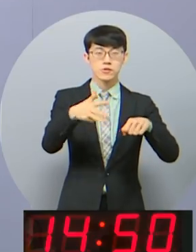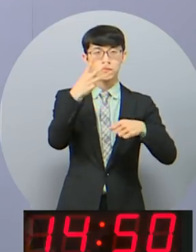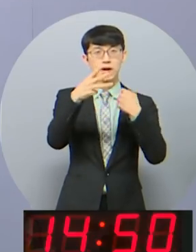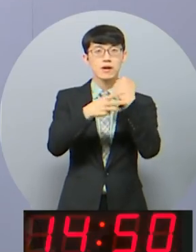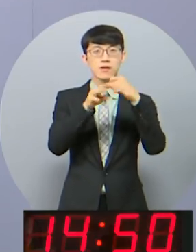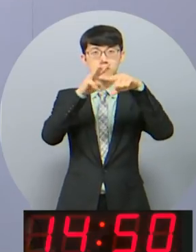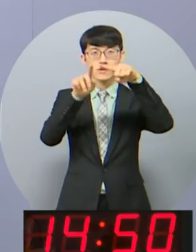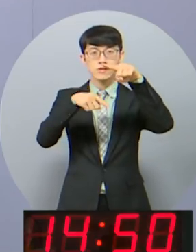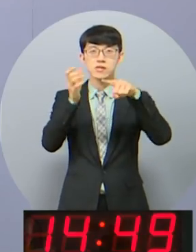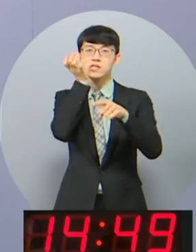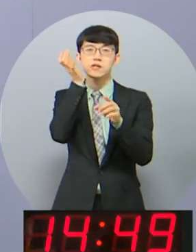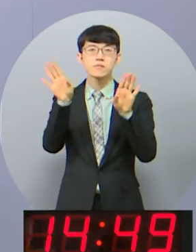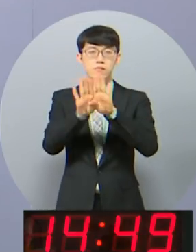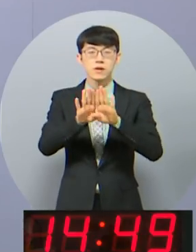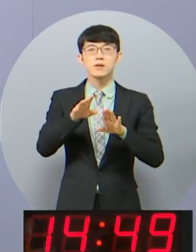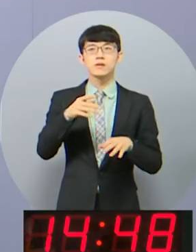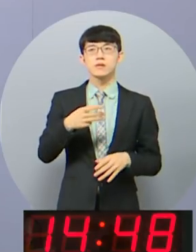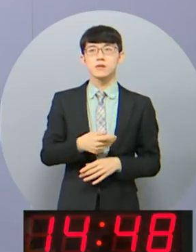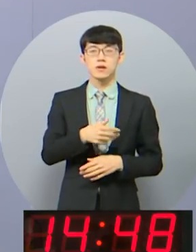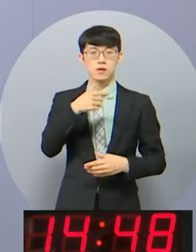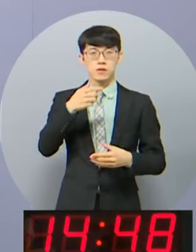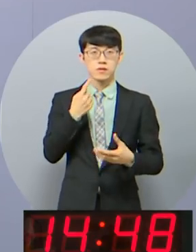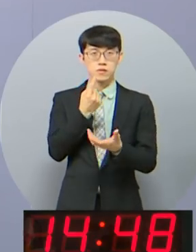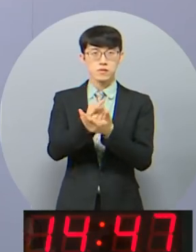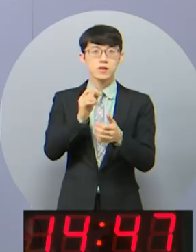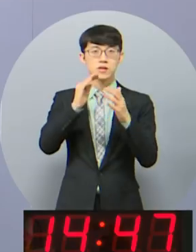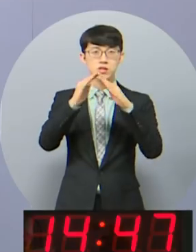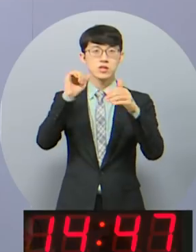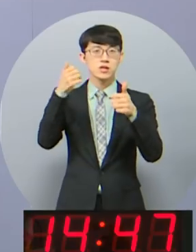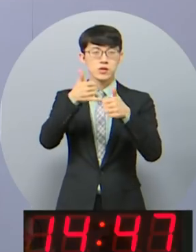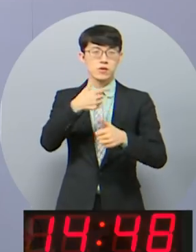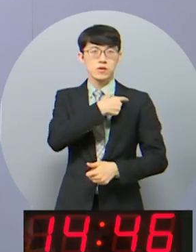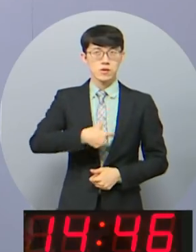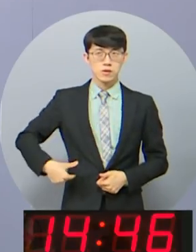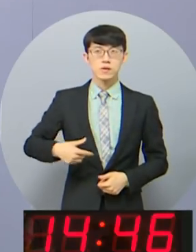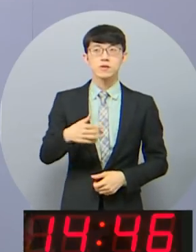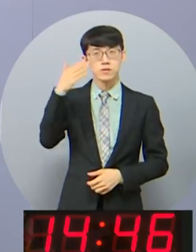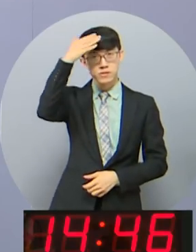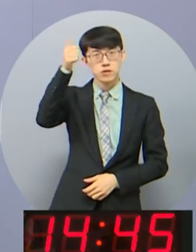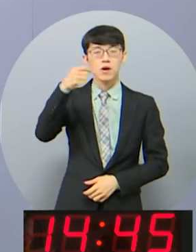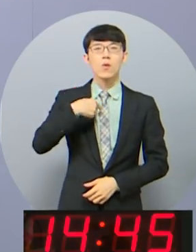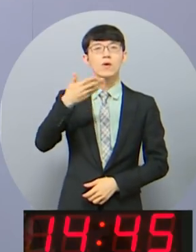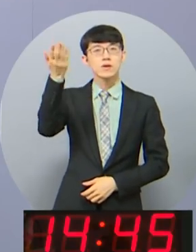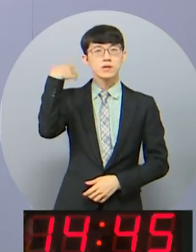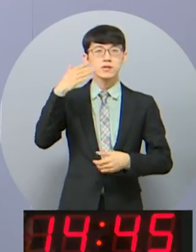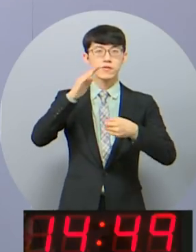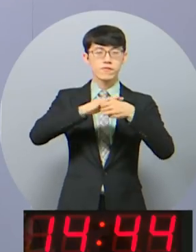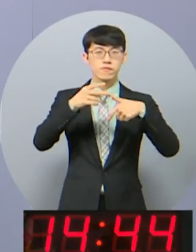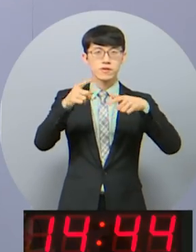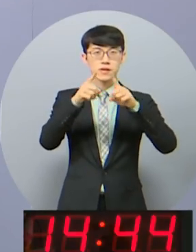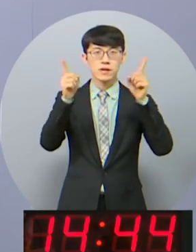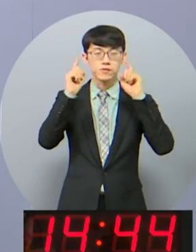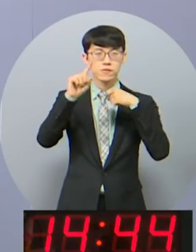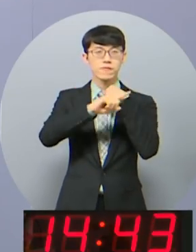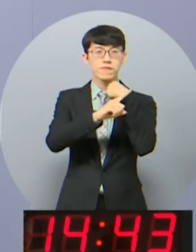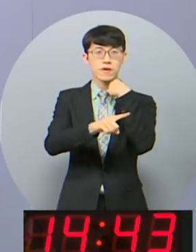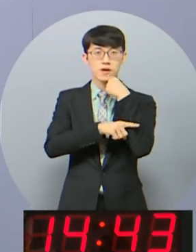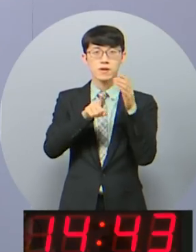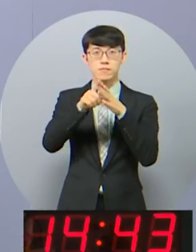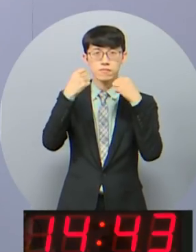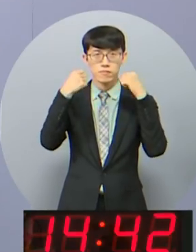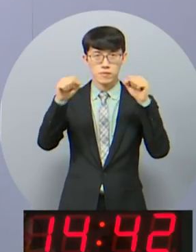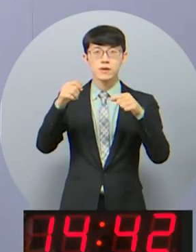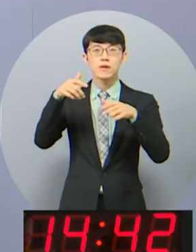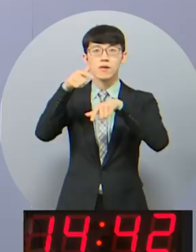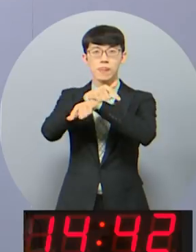议员候选人三号郑宇恩。宇恩呢是辅大法律系毕业，南加大法学硕士，美国